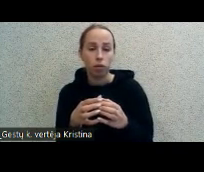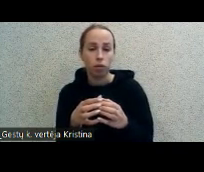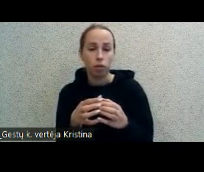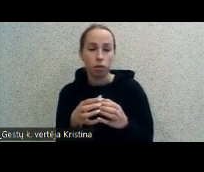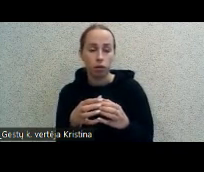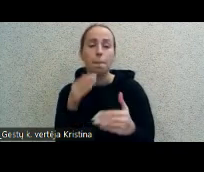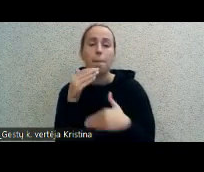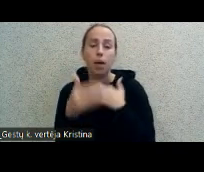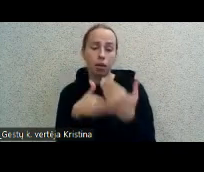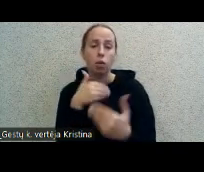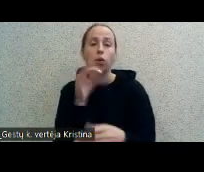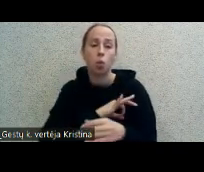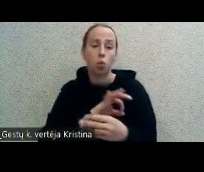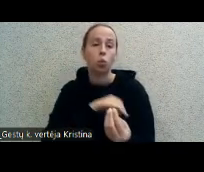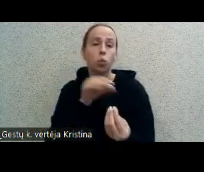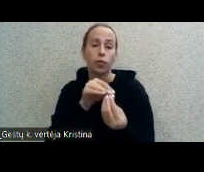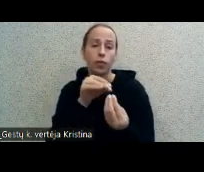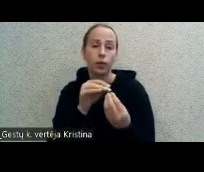metodą.